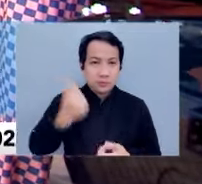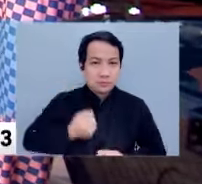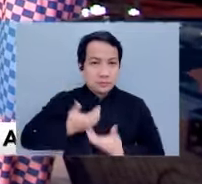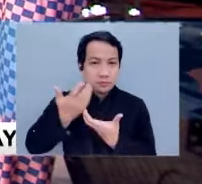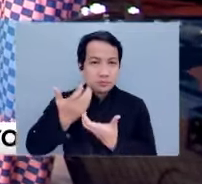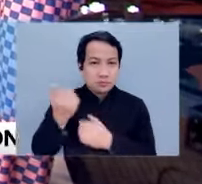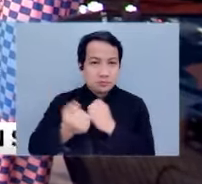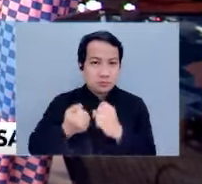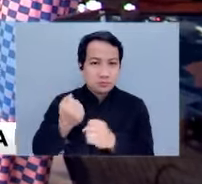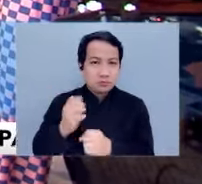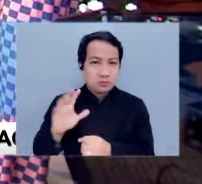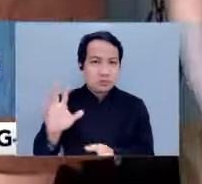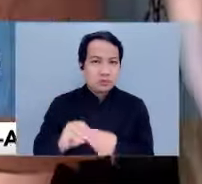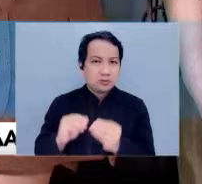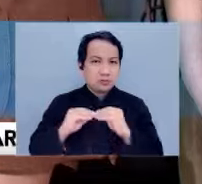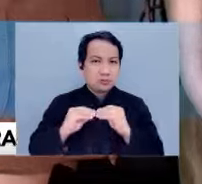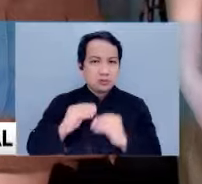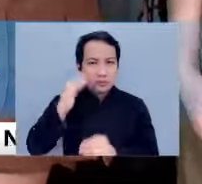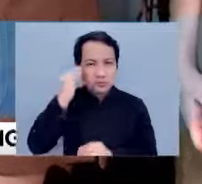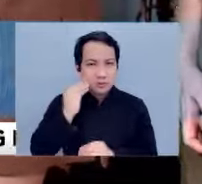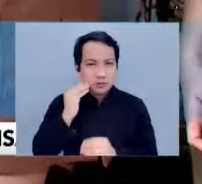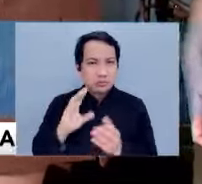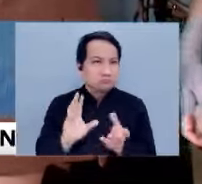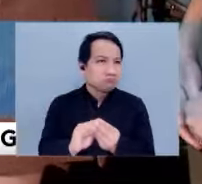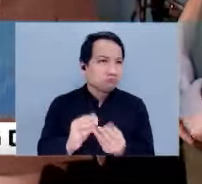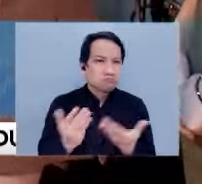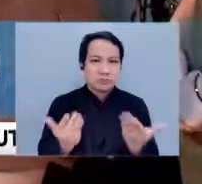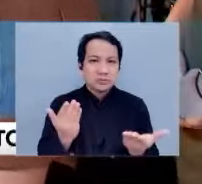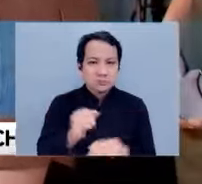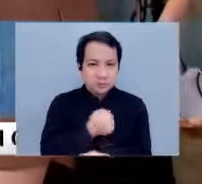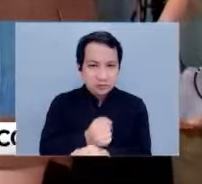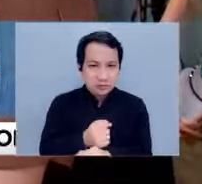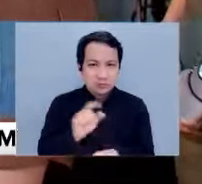nasa-sacrifice yung pinaka-content mo or yung pinaka-kanta